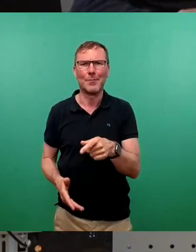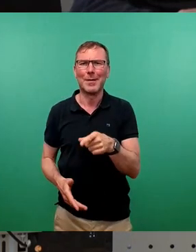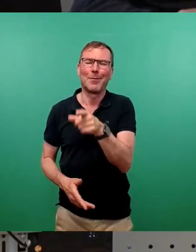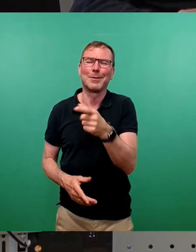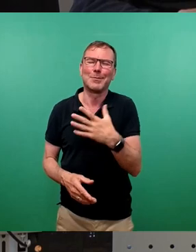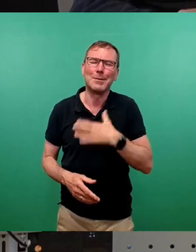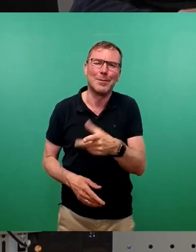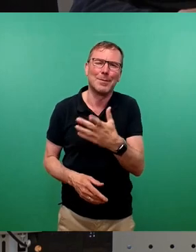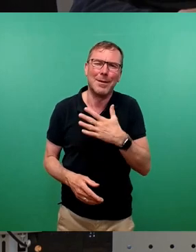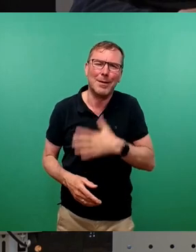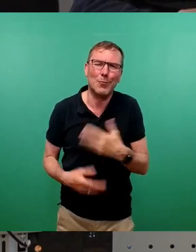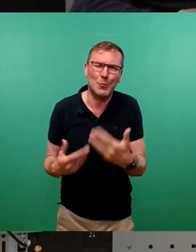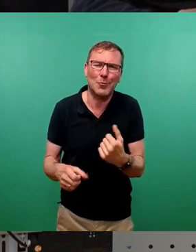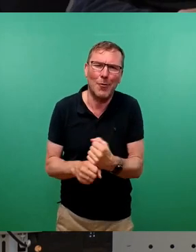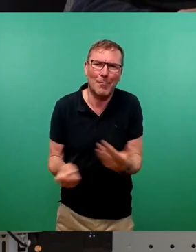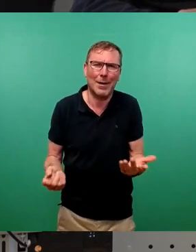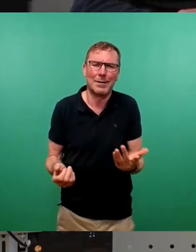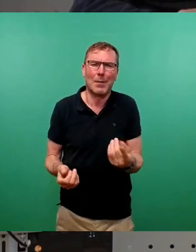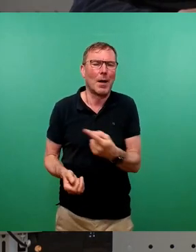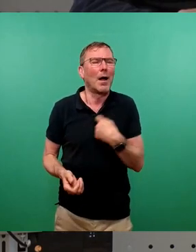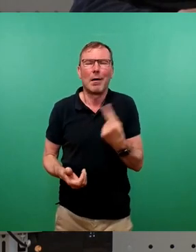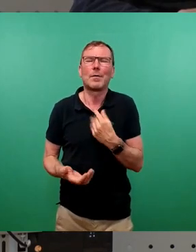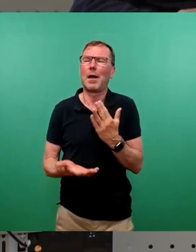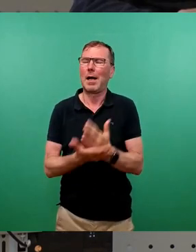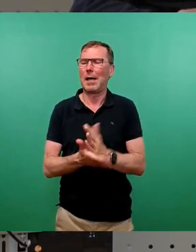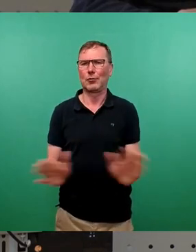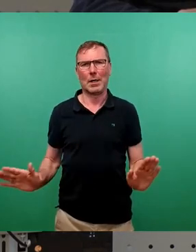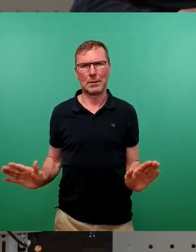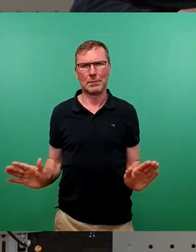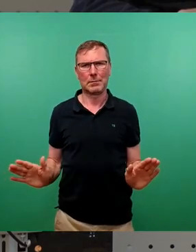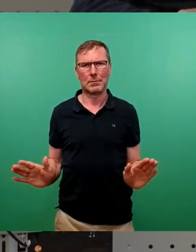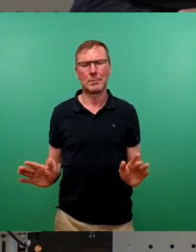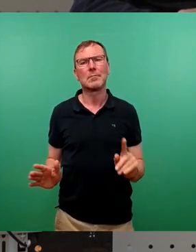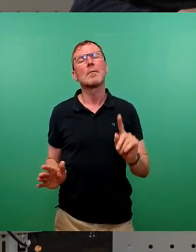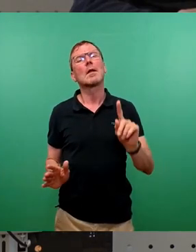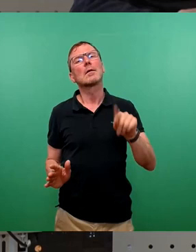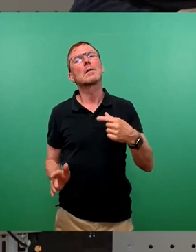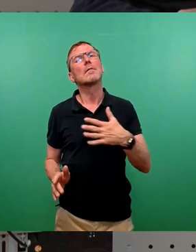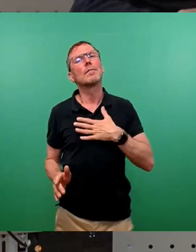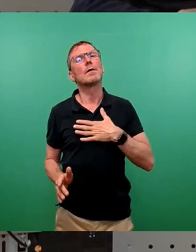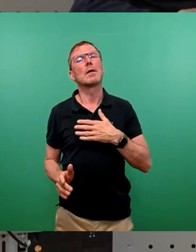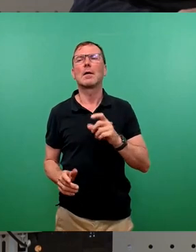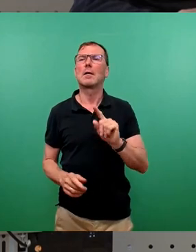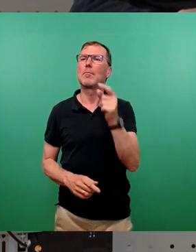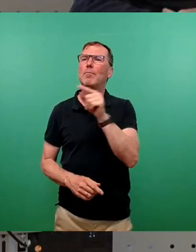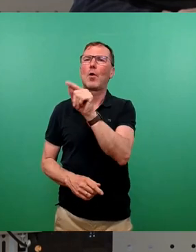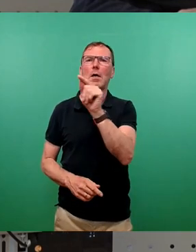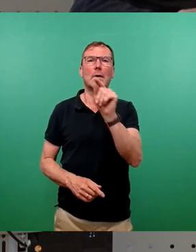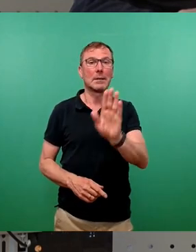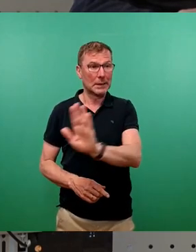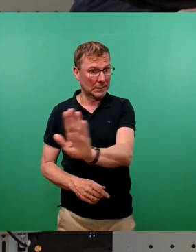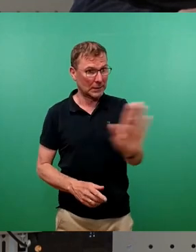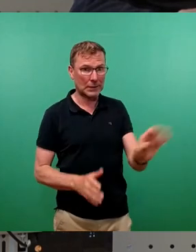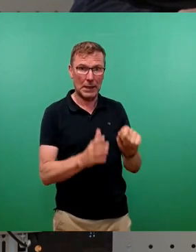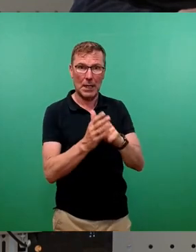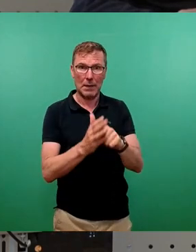machen. Wie gesagt, wir entscheiden nach dem, wie wir die Bürgermeister, die Sie gewählt haben,